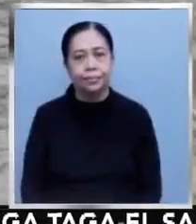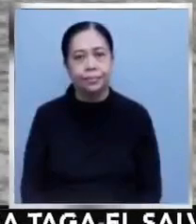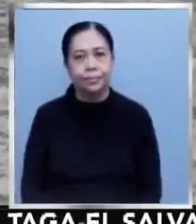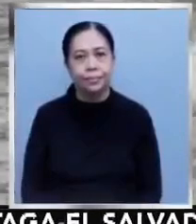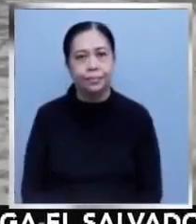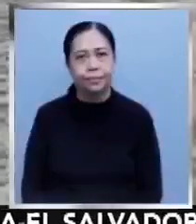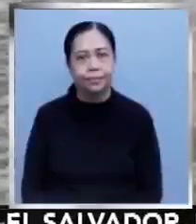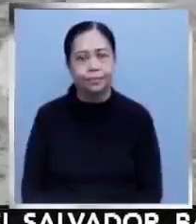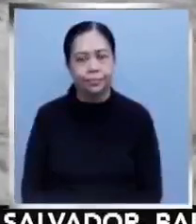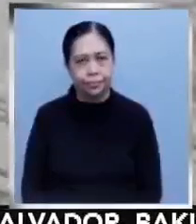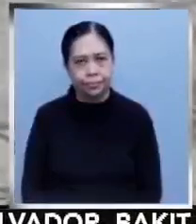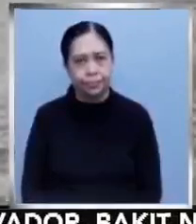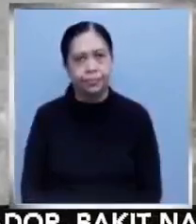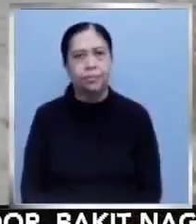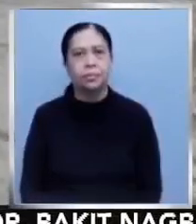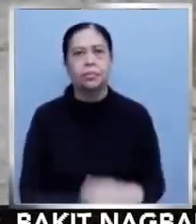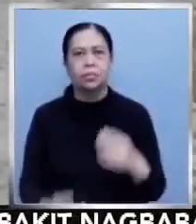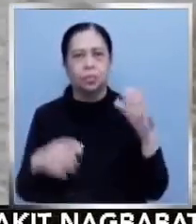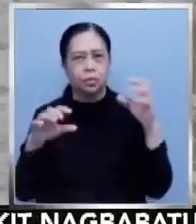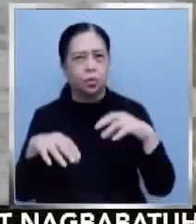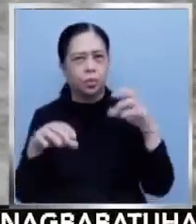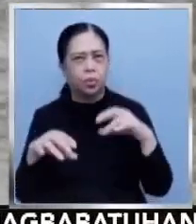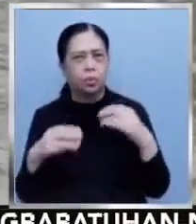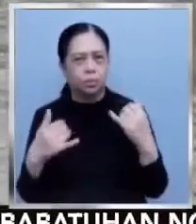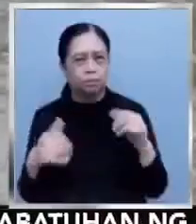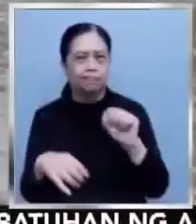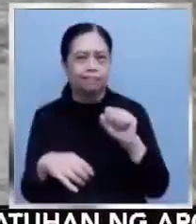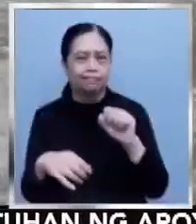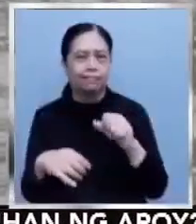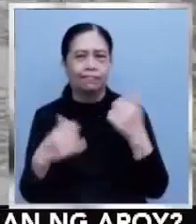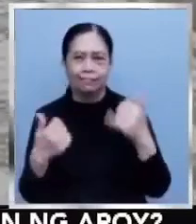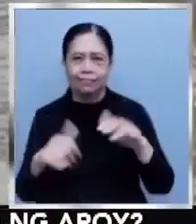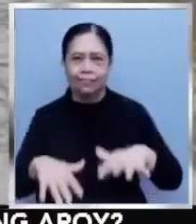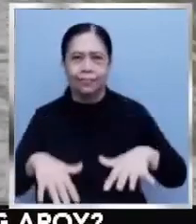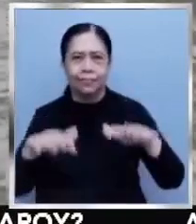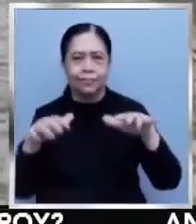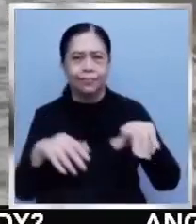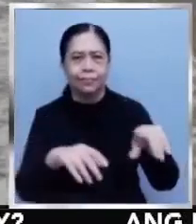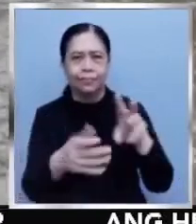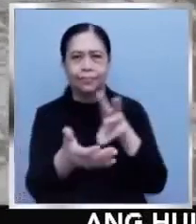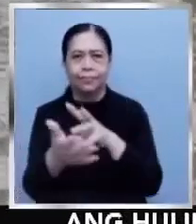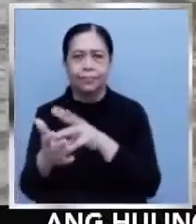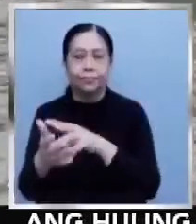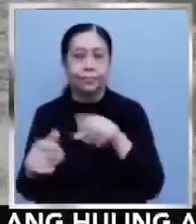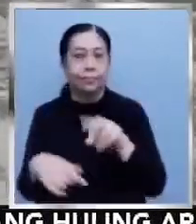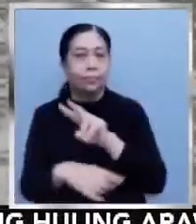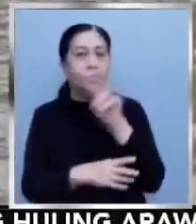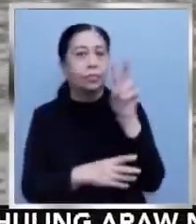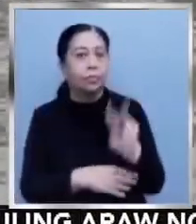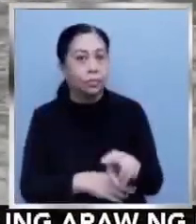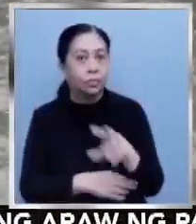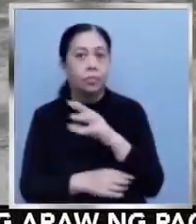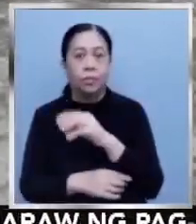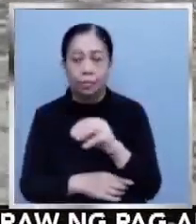Pia, dahil nga sa pabugso-bugsong pag-ulan, baha pa rin ang ilang mga lugar dito sa Valenzuela at sa